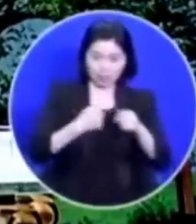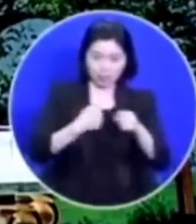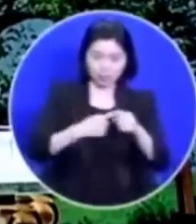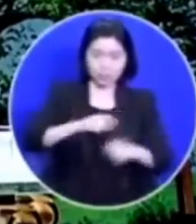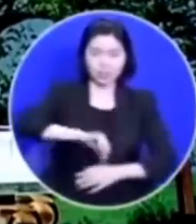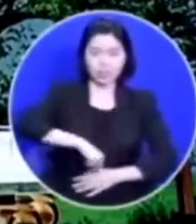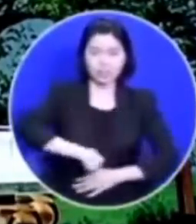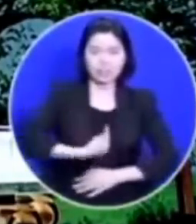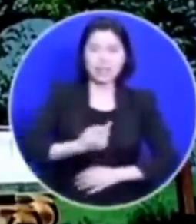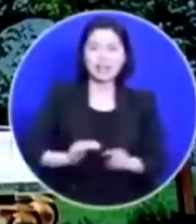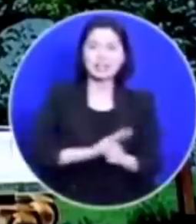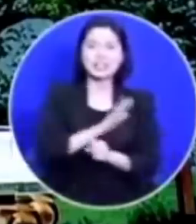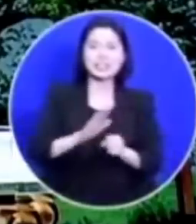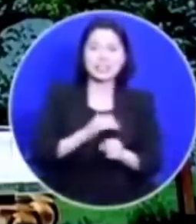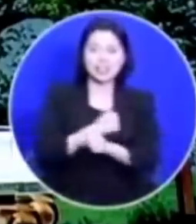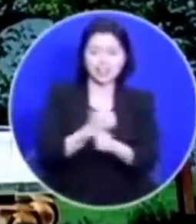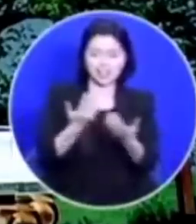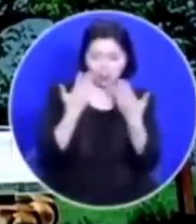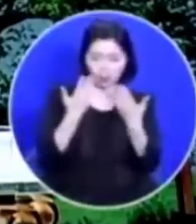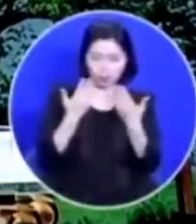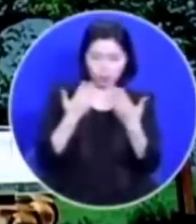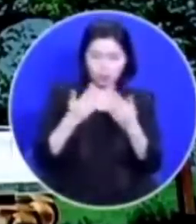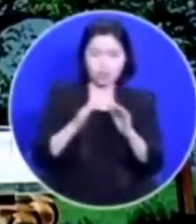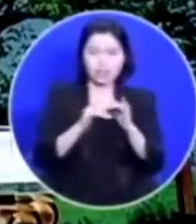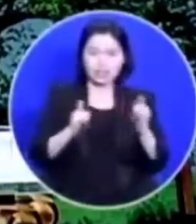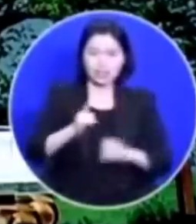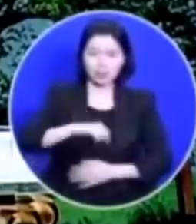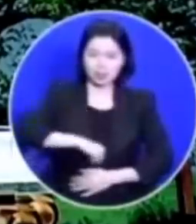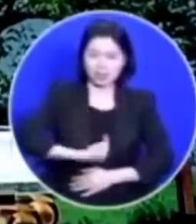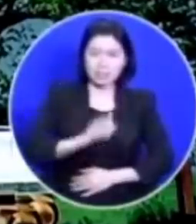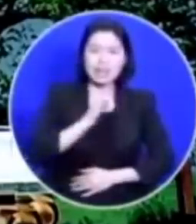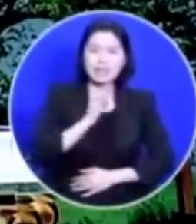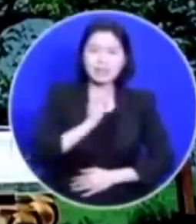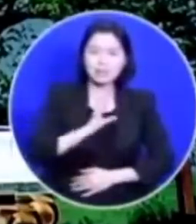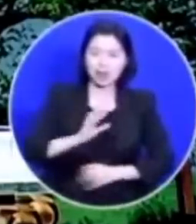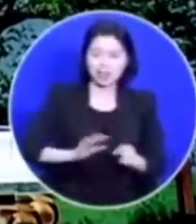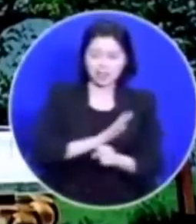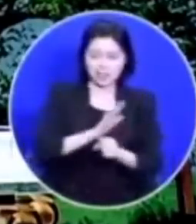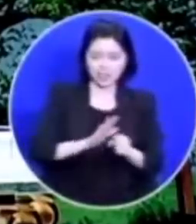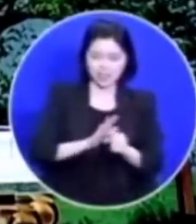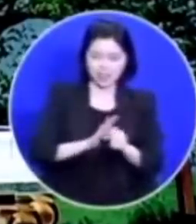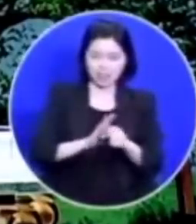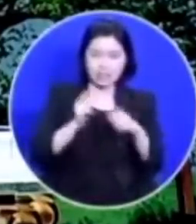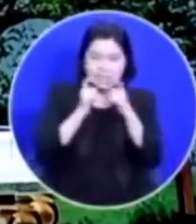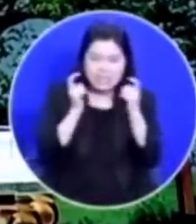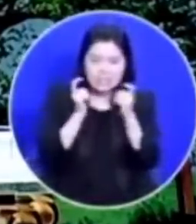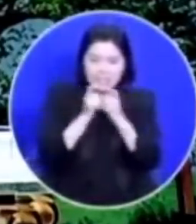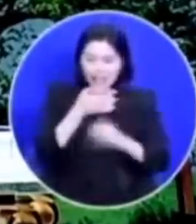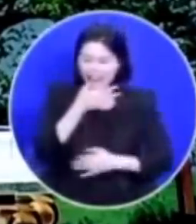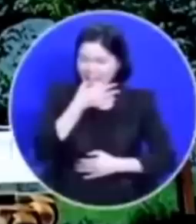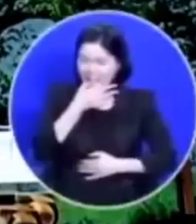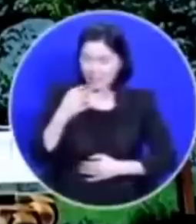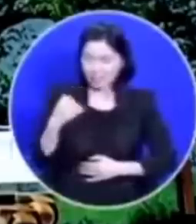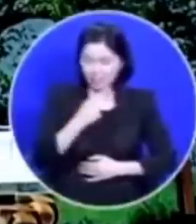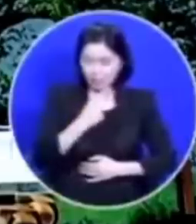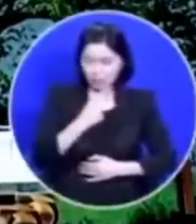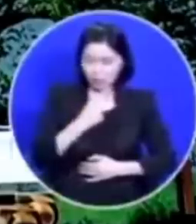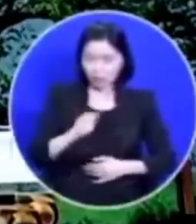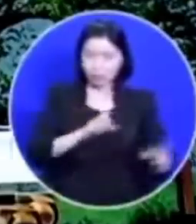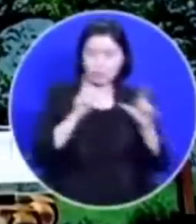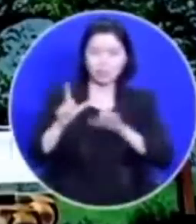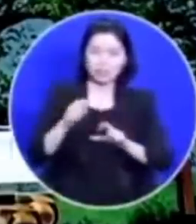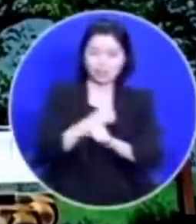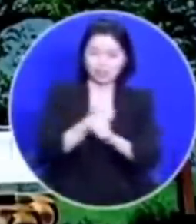했습니다 사람이 자기만 사랑하는거 2 의 적인 마음을 가지고 사는 게 사실은 감옥생활을 하는